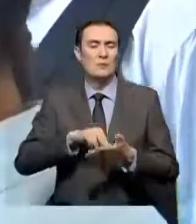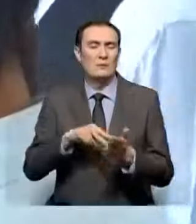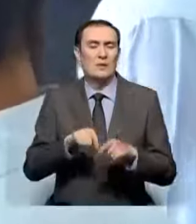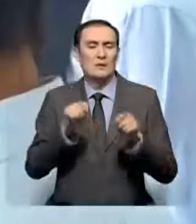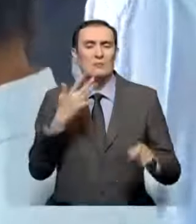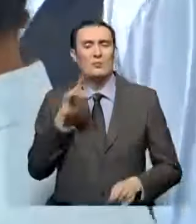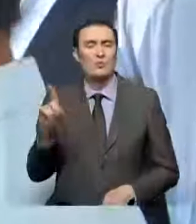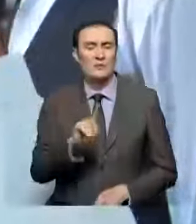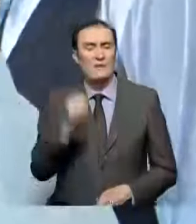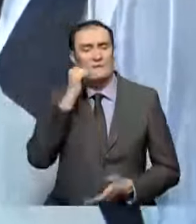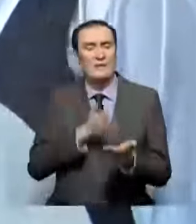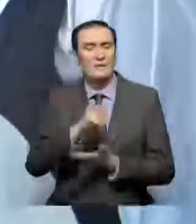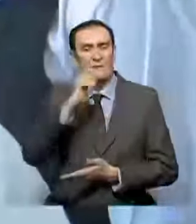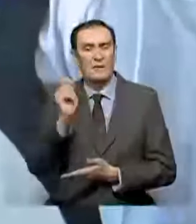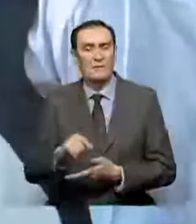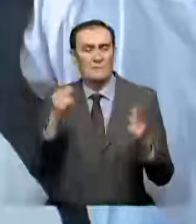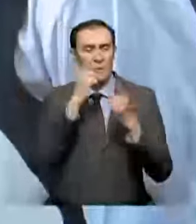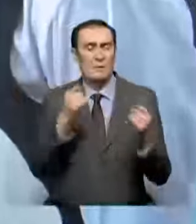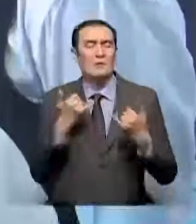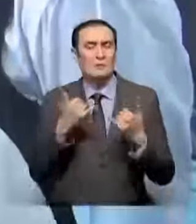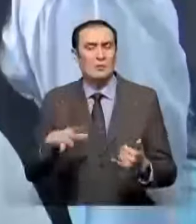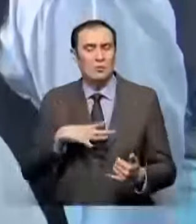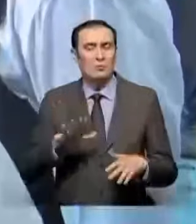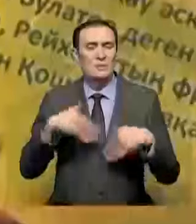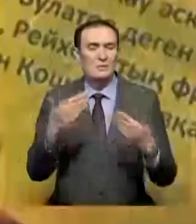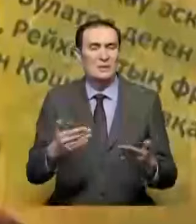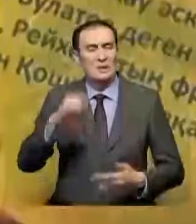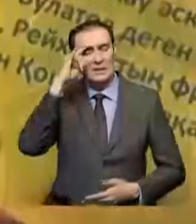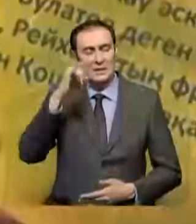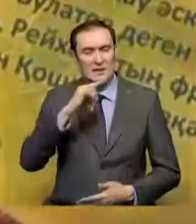открыть музей ветеранов войны, информацию для которого будет предоставлять и